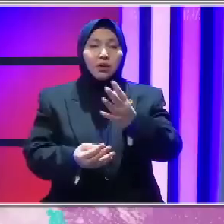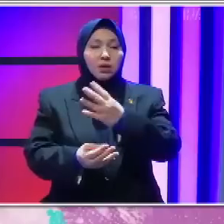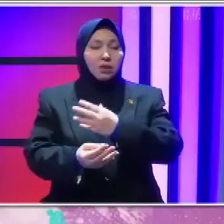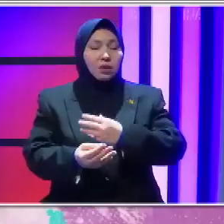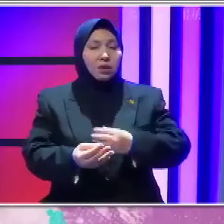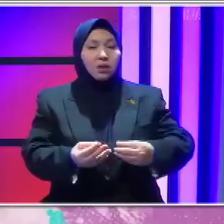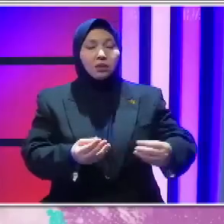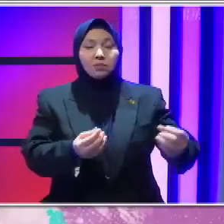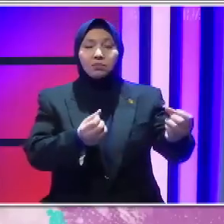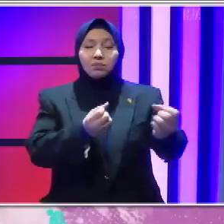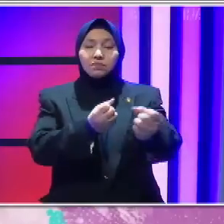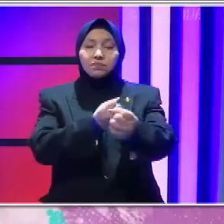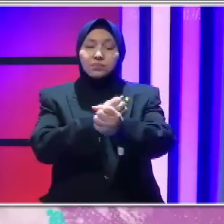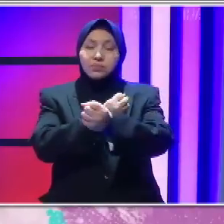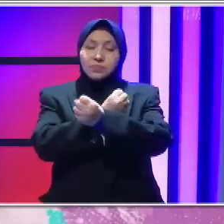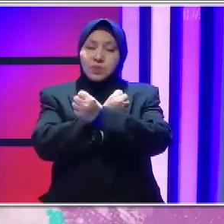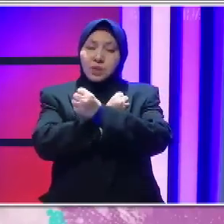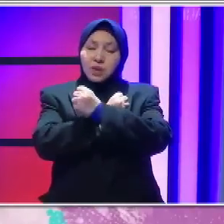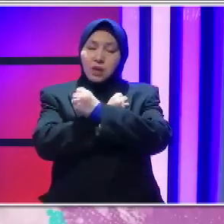الرحمن